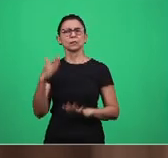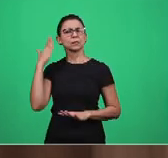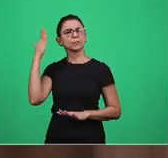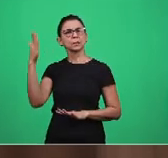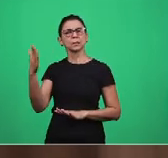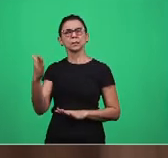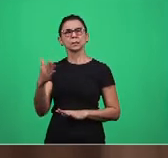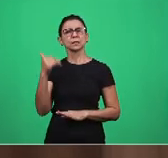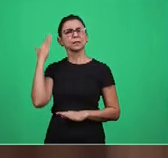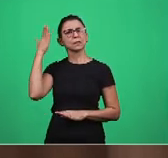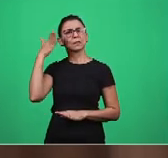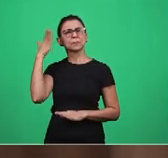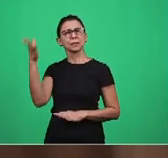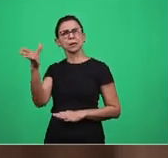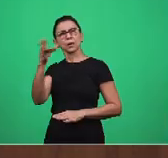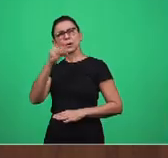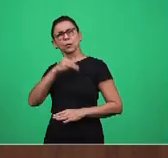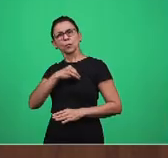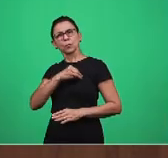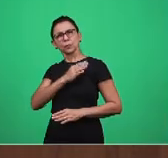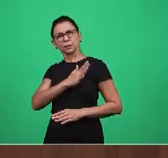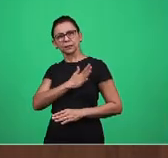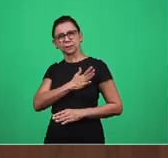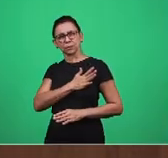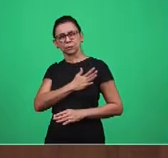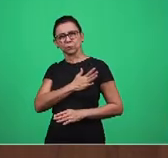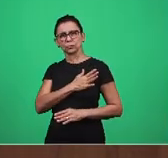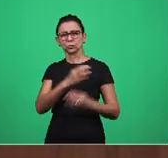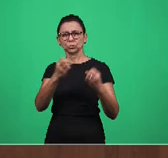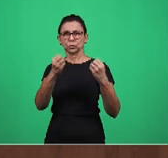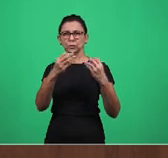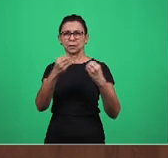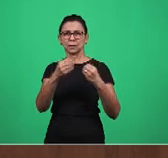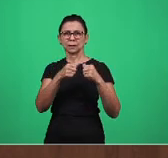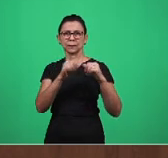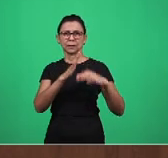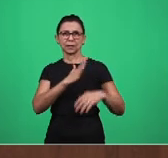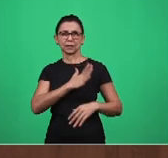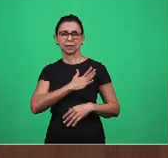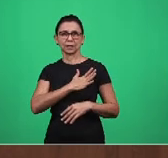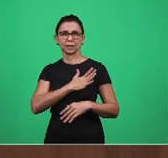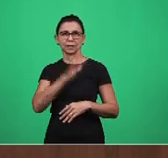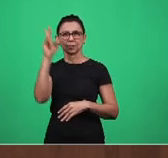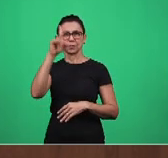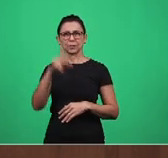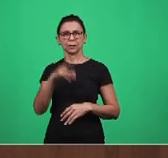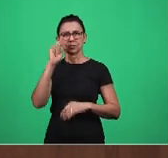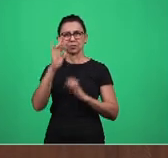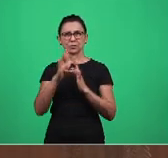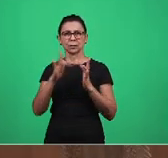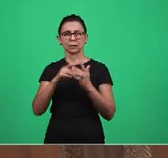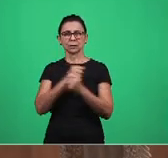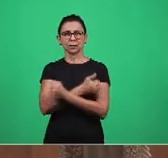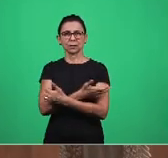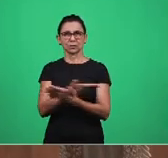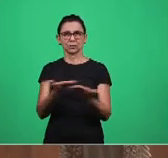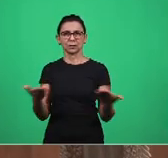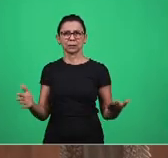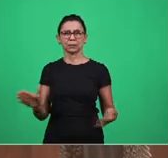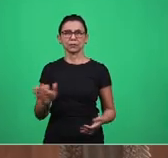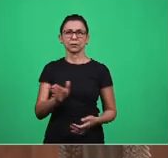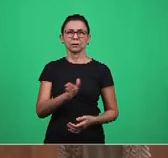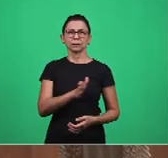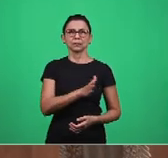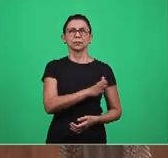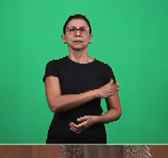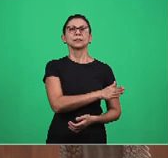dans nos cœurs, tout cet enseignement. Nous saluons à tous dans la paix du Seigneur Jésus.